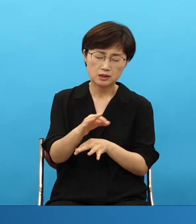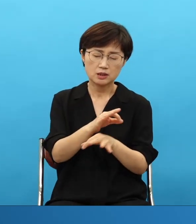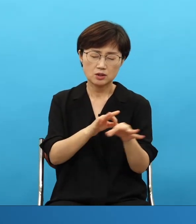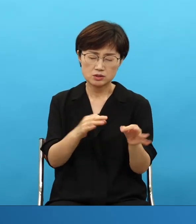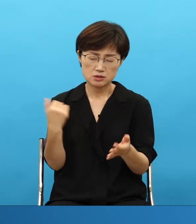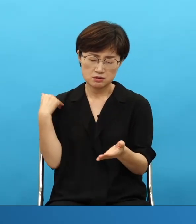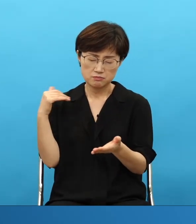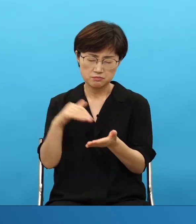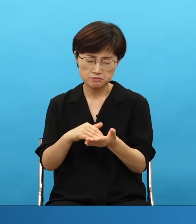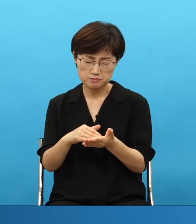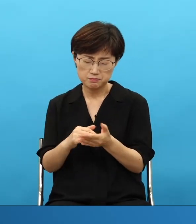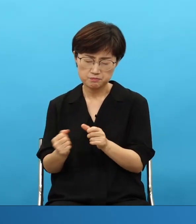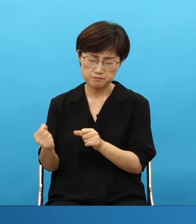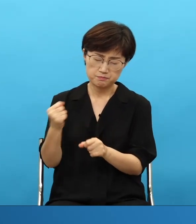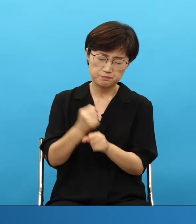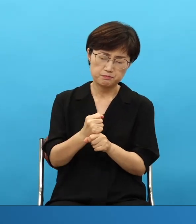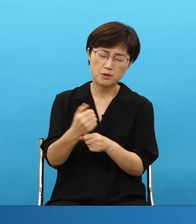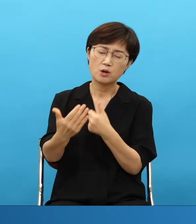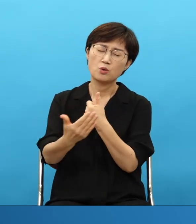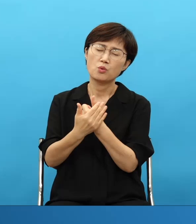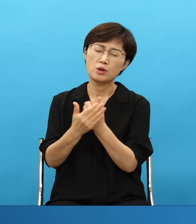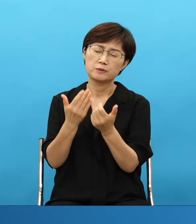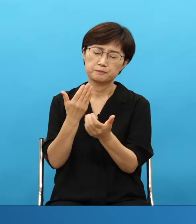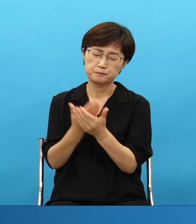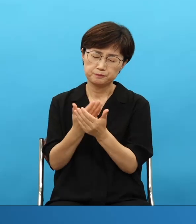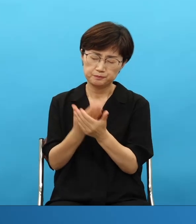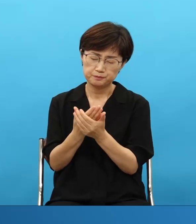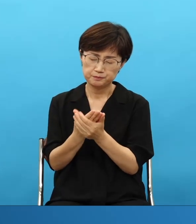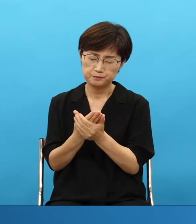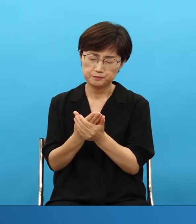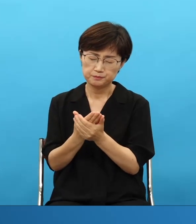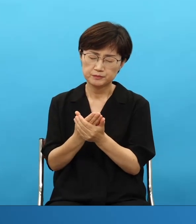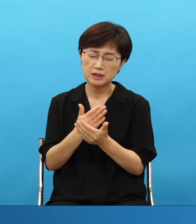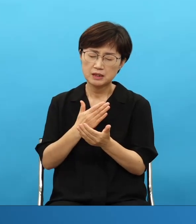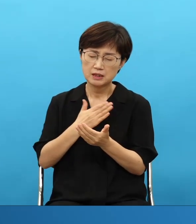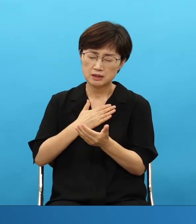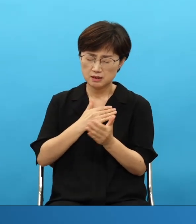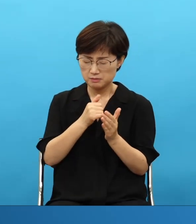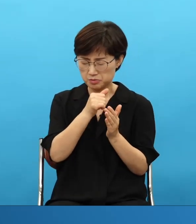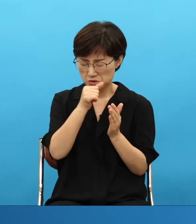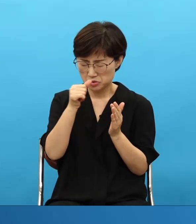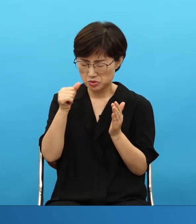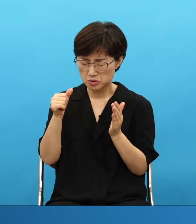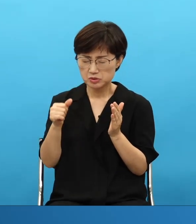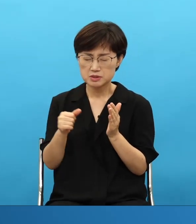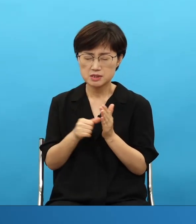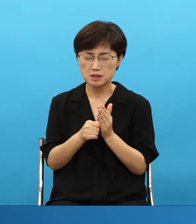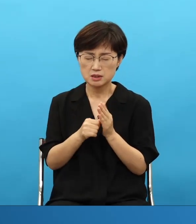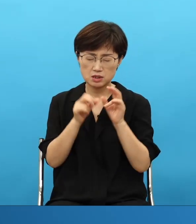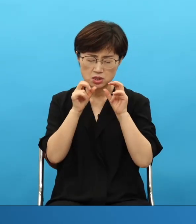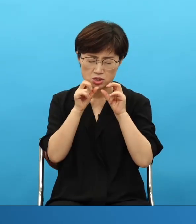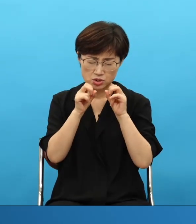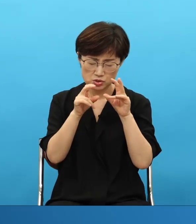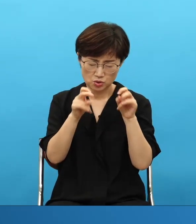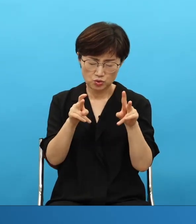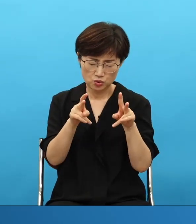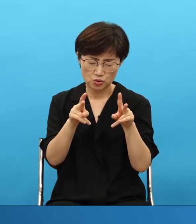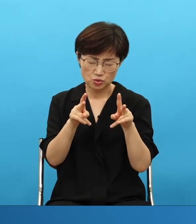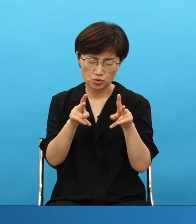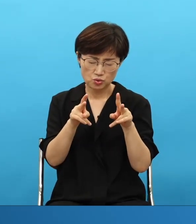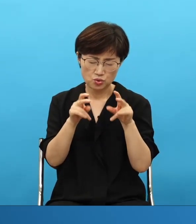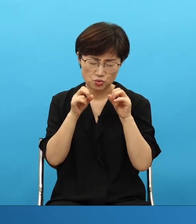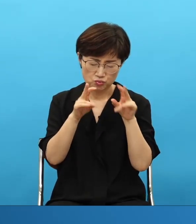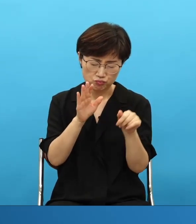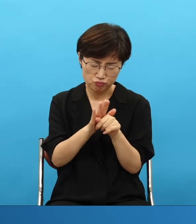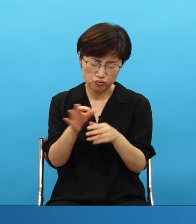회복하게 하옵소서. May we restore the economy of light. 우리 남은 생에 선교 경제를 회복하게 하옵소서. May we restore